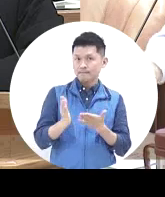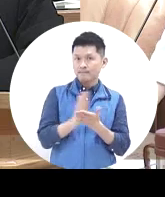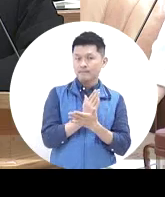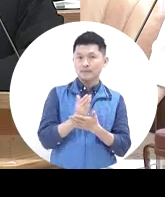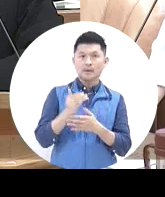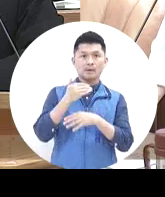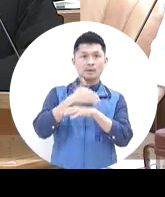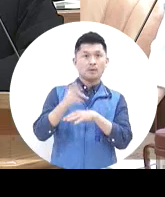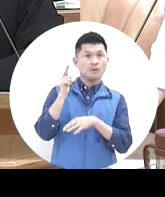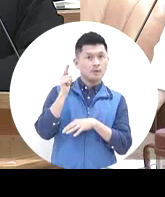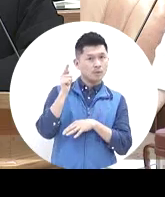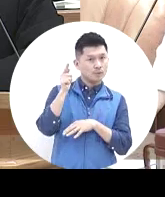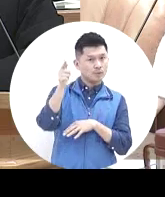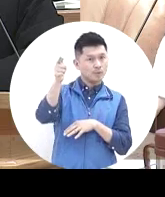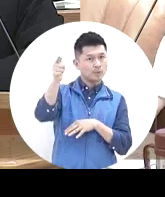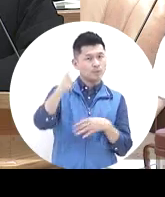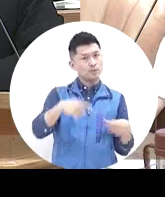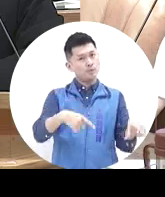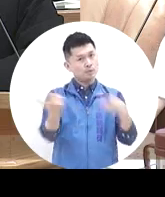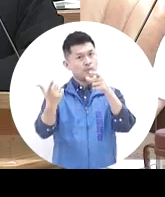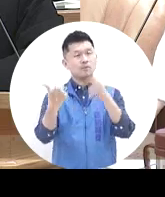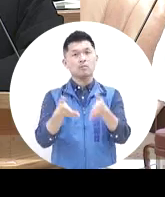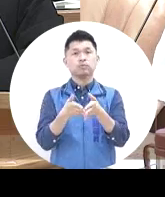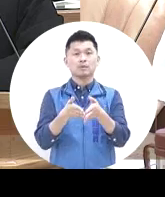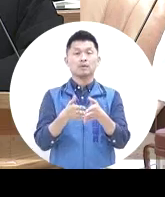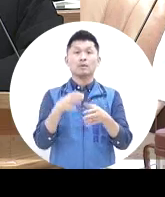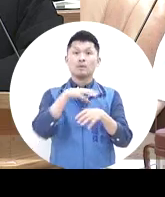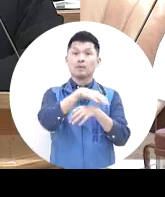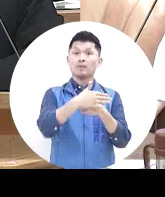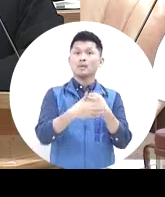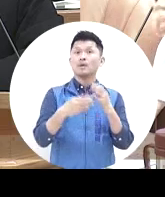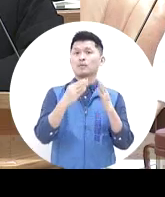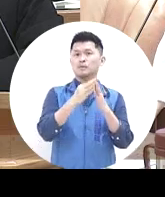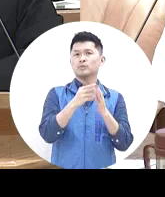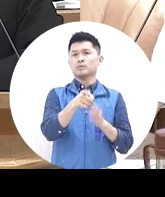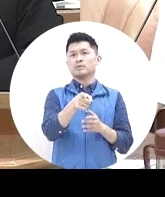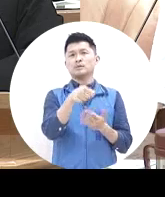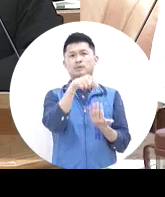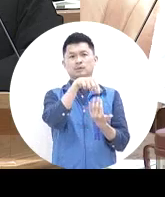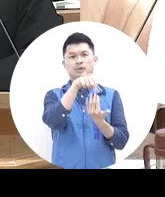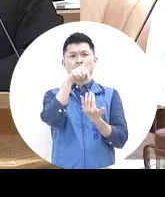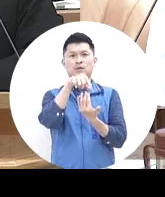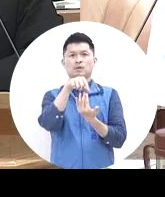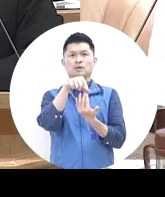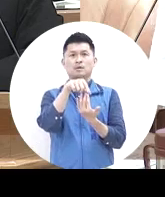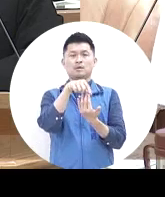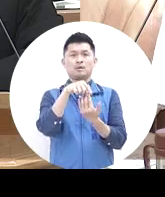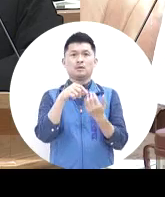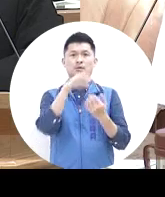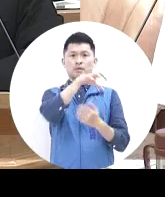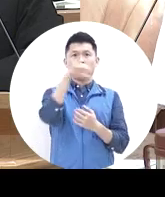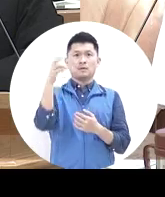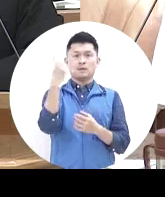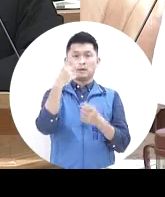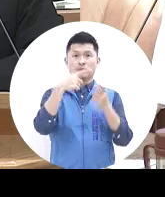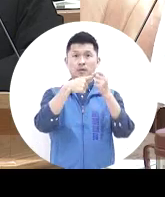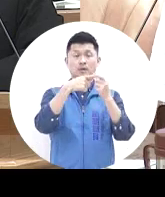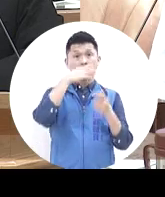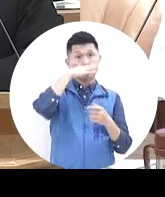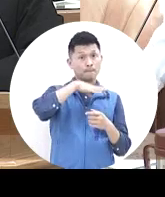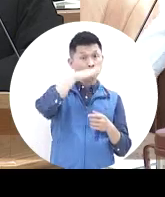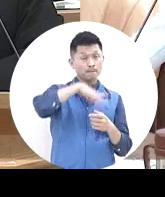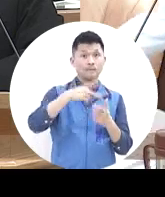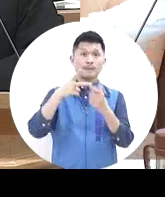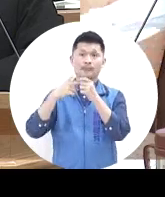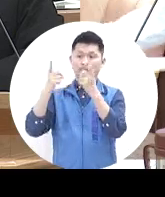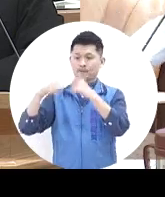地方。环保局长，你因何安怎算算两点？一个石子，一个泸州。